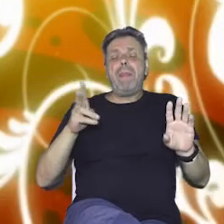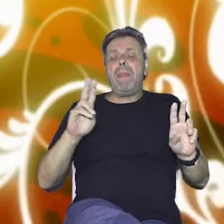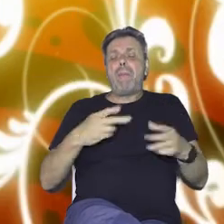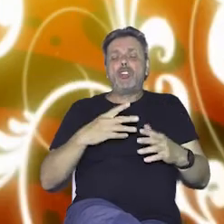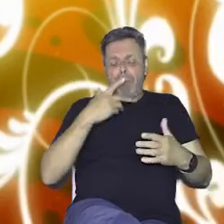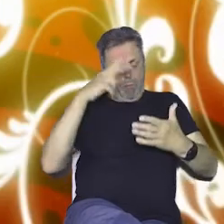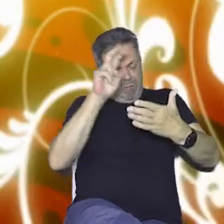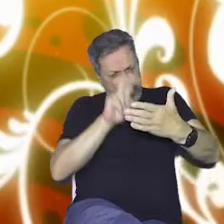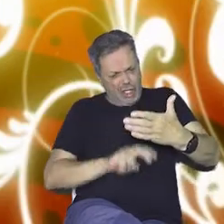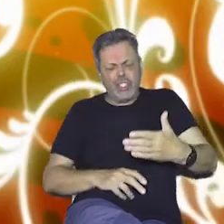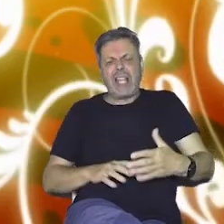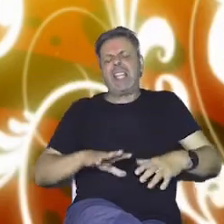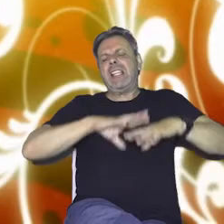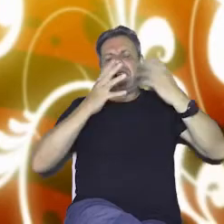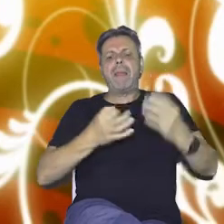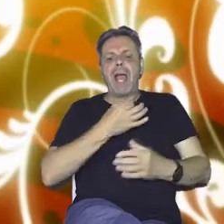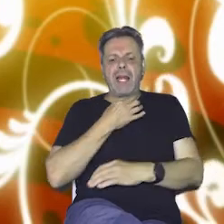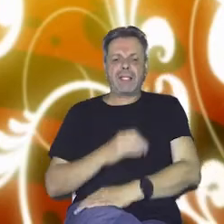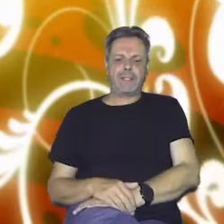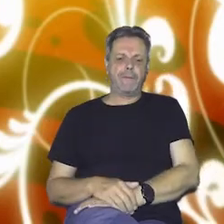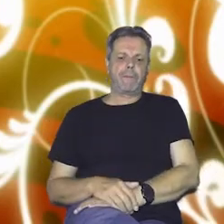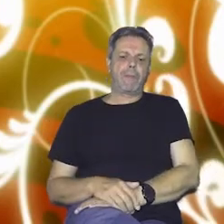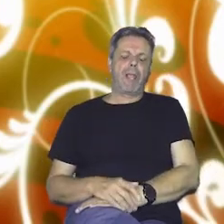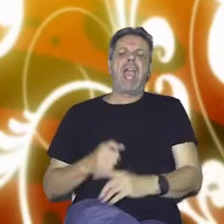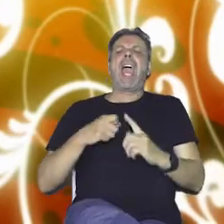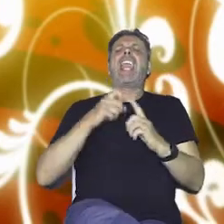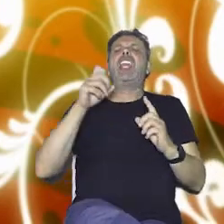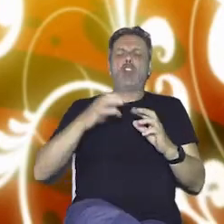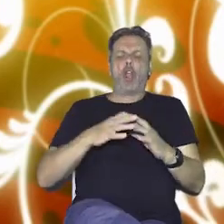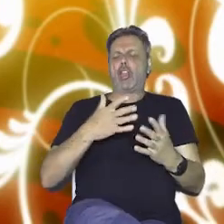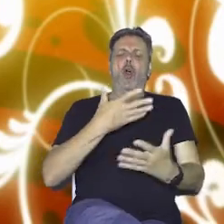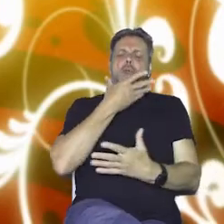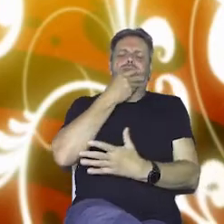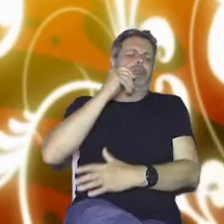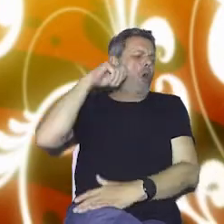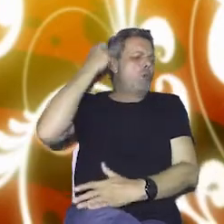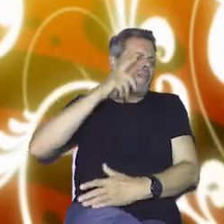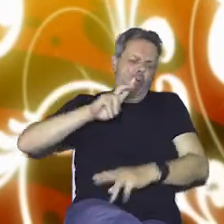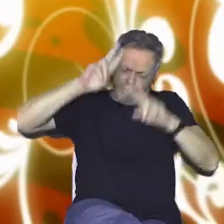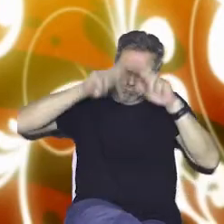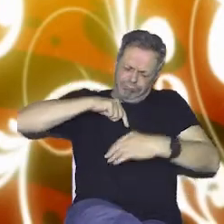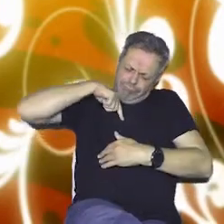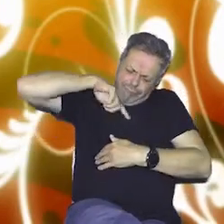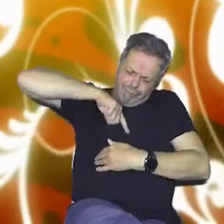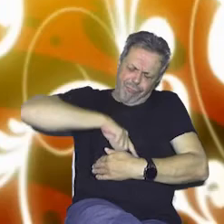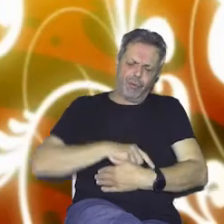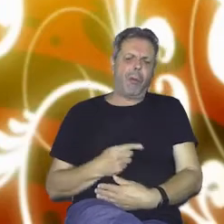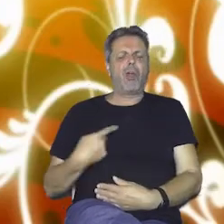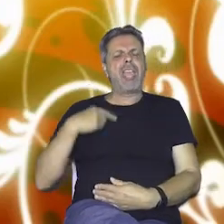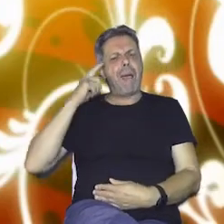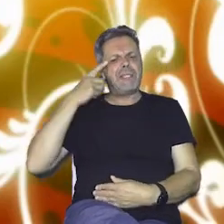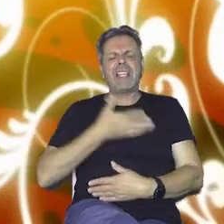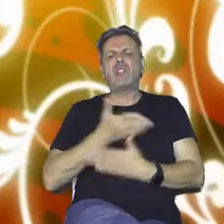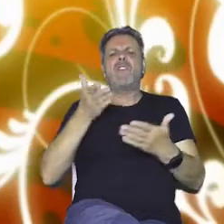nekako, Kičo je to tako otpjevao sa srcem i s dušom, ja mislim da se sve ove